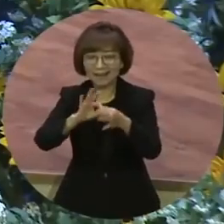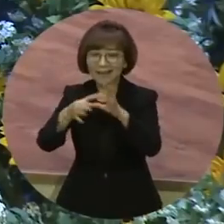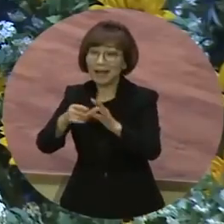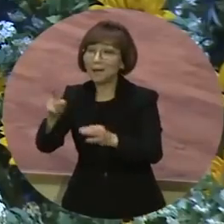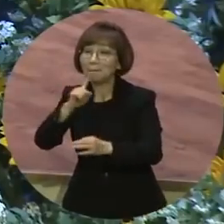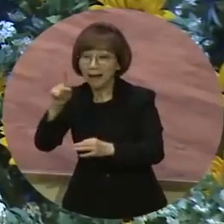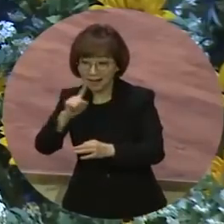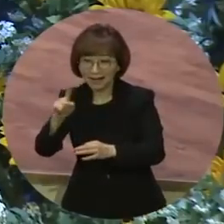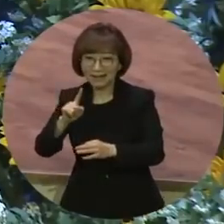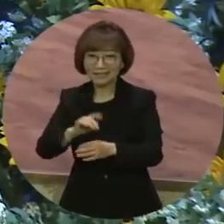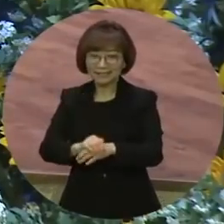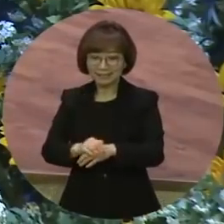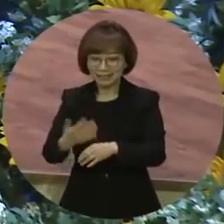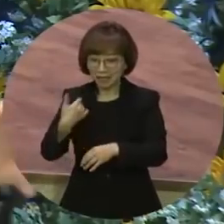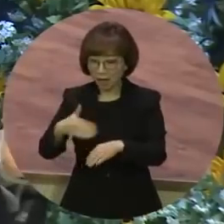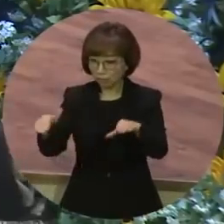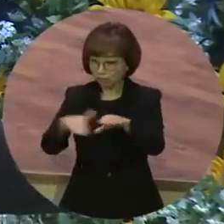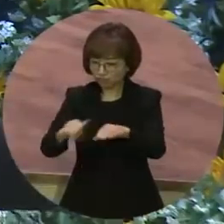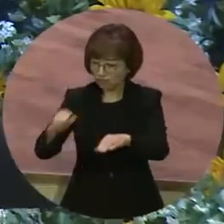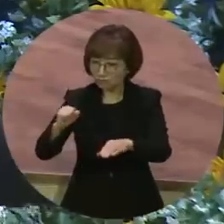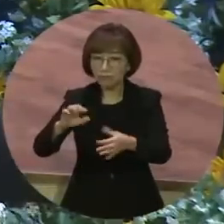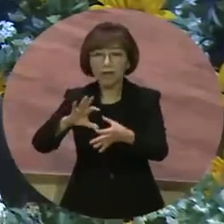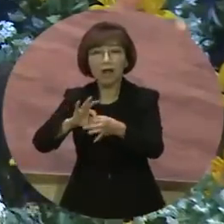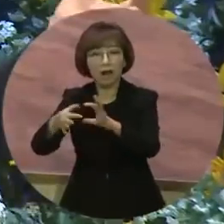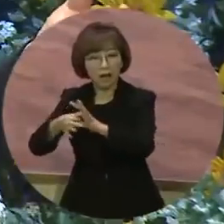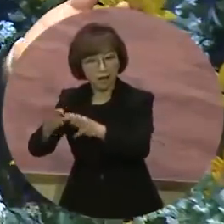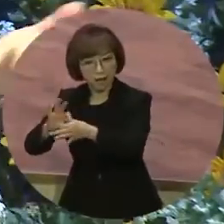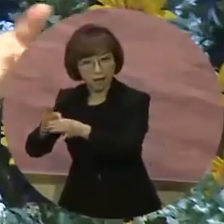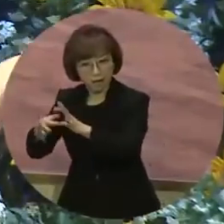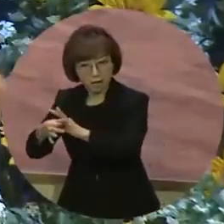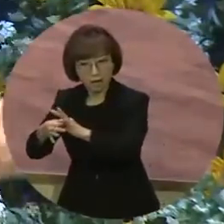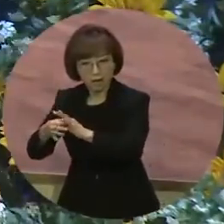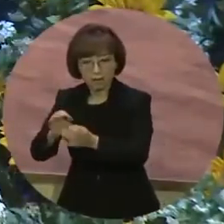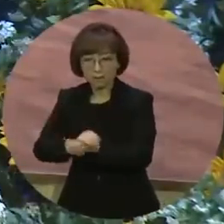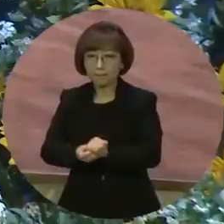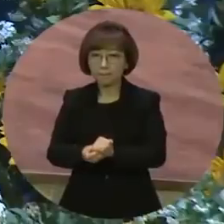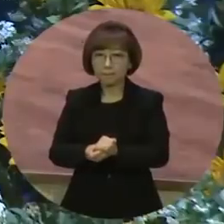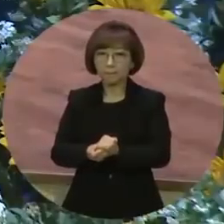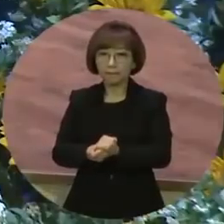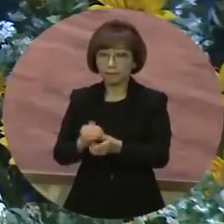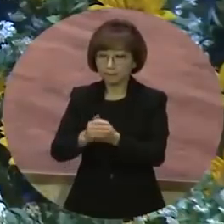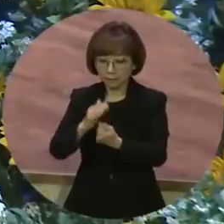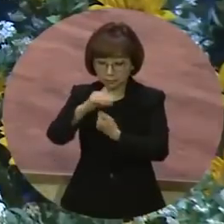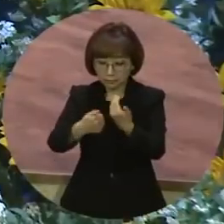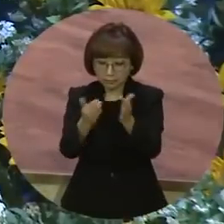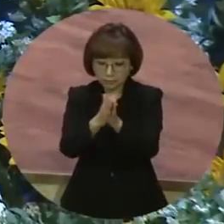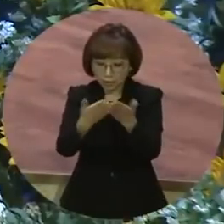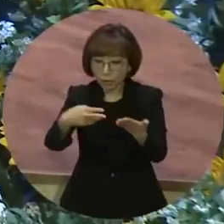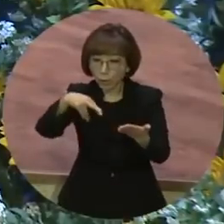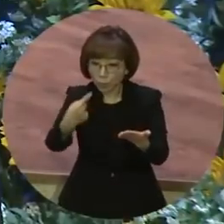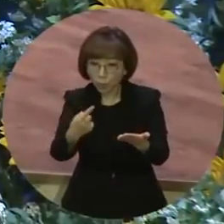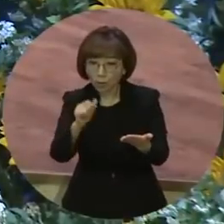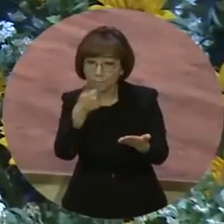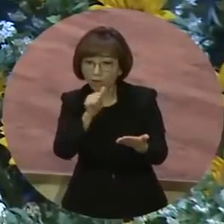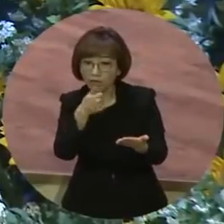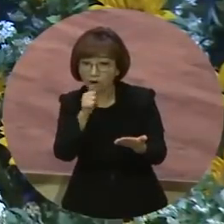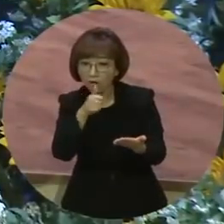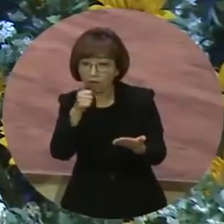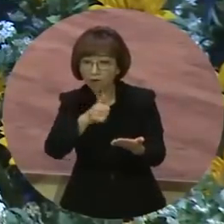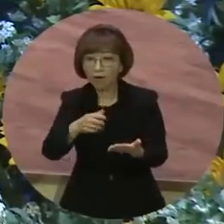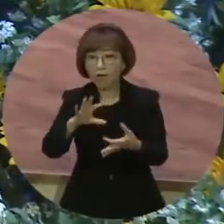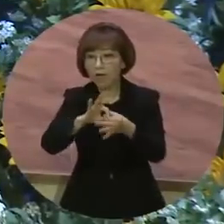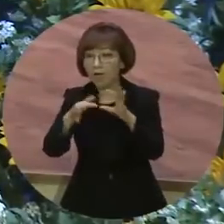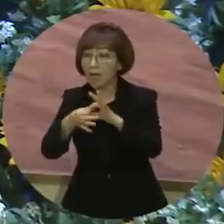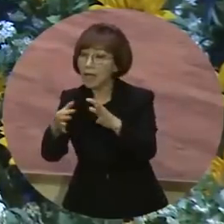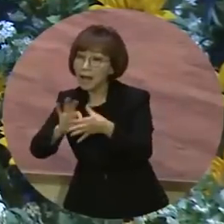그러니까 그 당시에는 헬라어로 번역해야 세계가 다 듣기, 읽을 수 있기 때문에 헬라어로 신약을 번역한 겁니다.